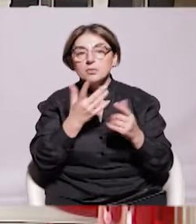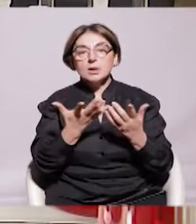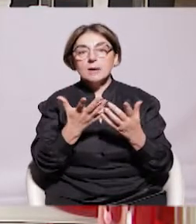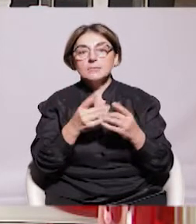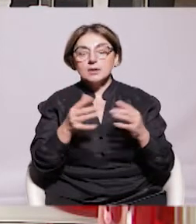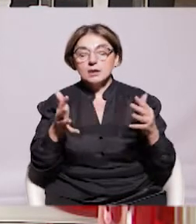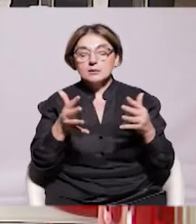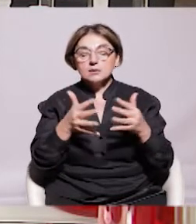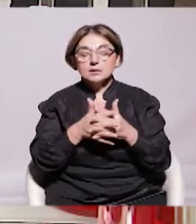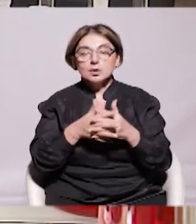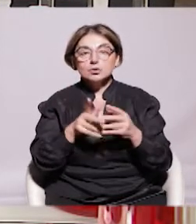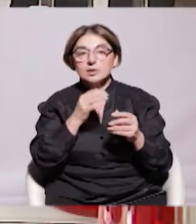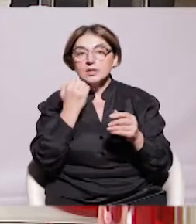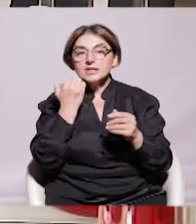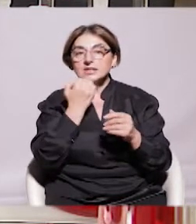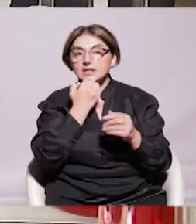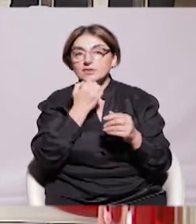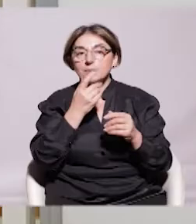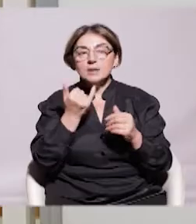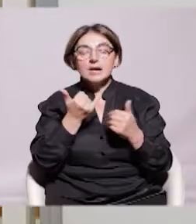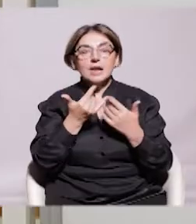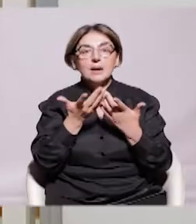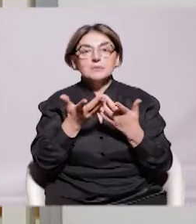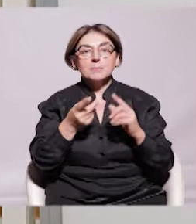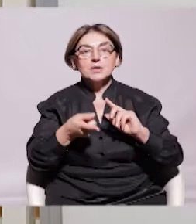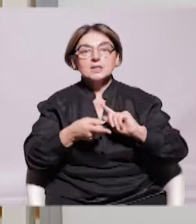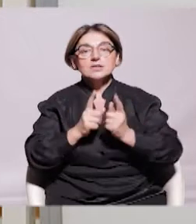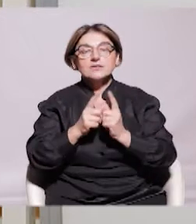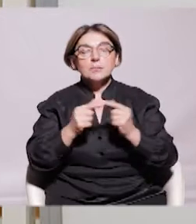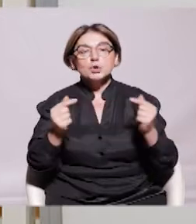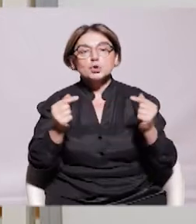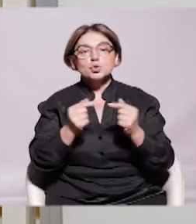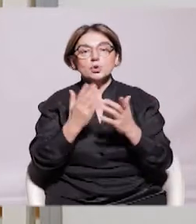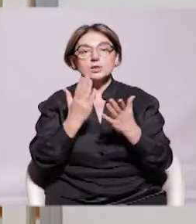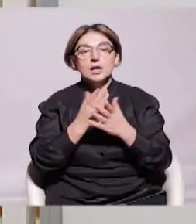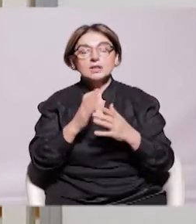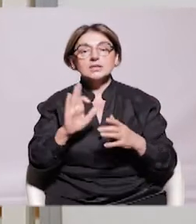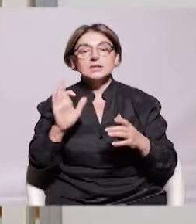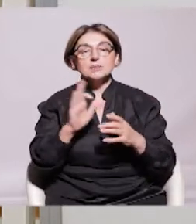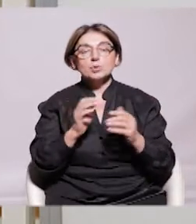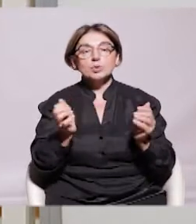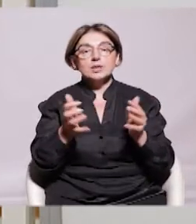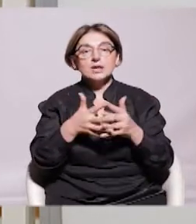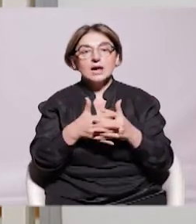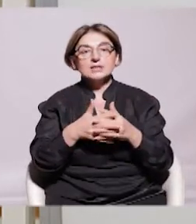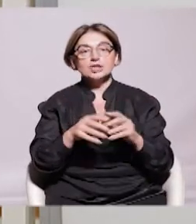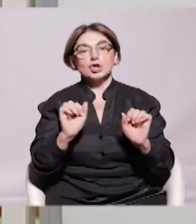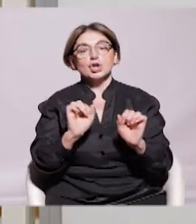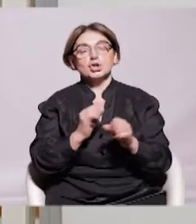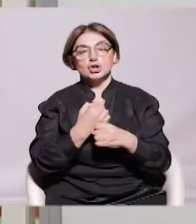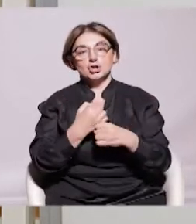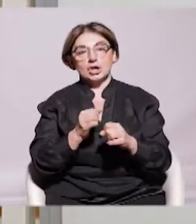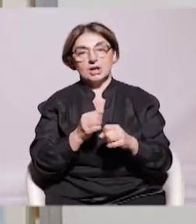ერთეულში მორეაგირე ნივთიერებების კონცენტრაციის ცვლილება სწორედ გახლავთ ქიმიური რეაქციის